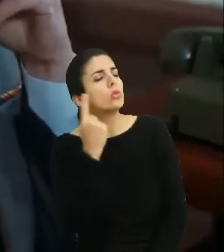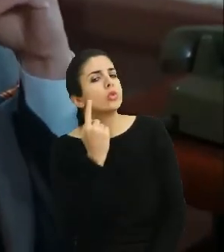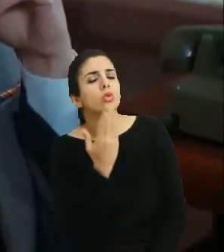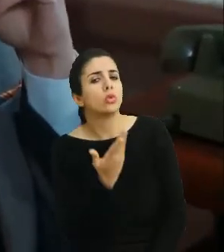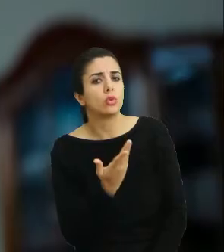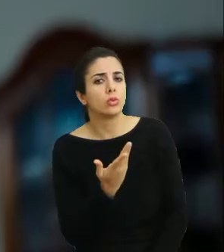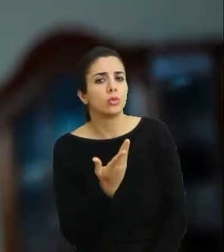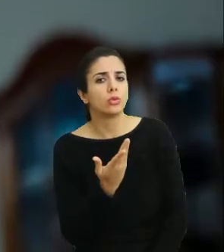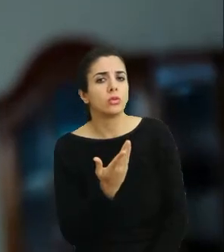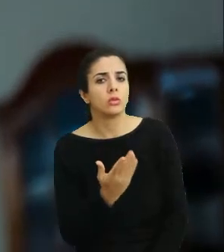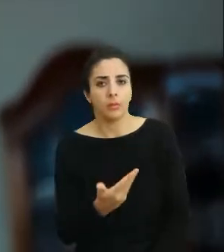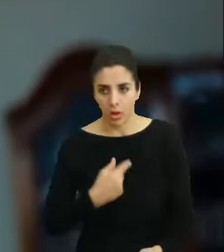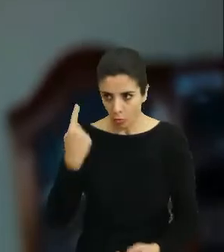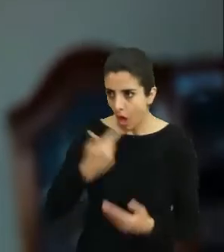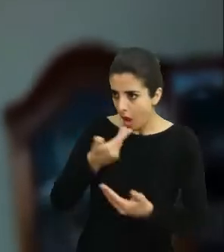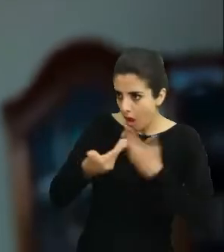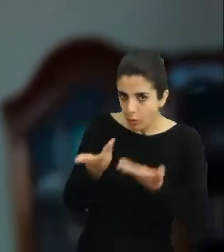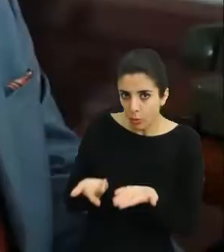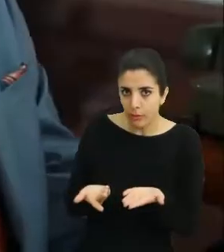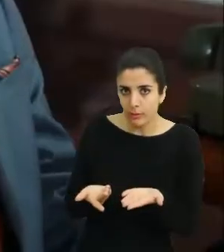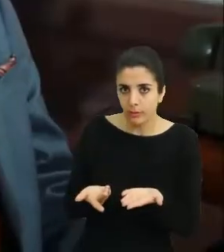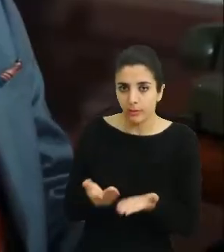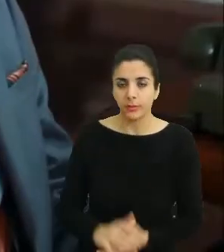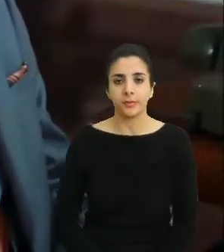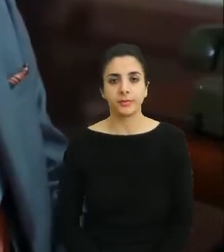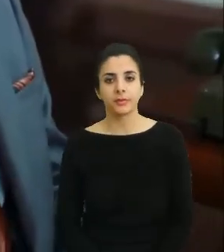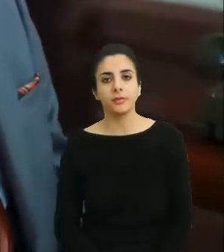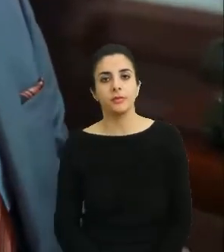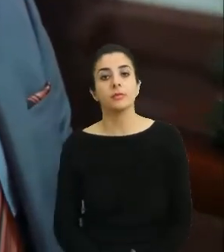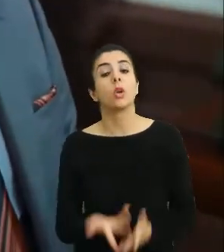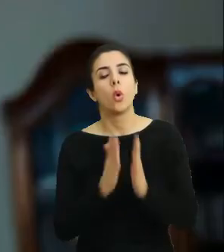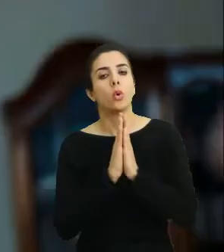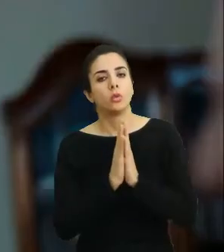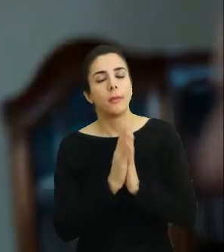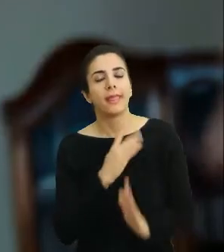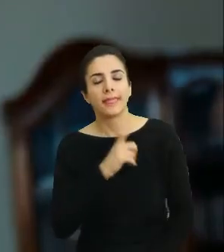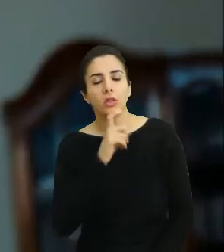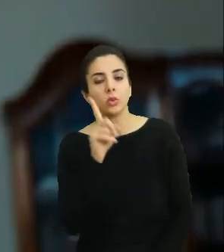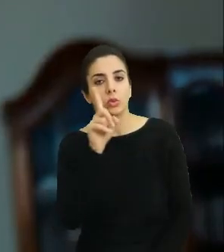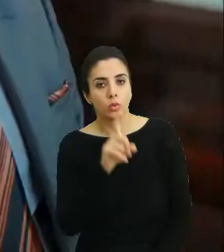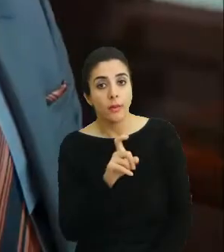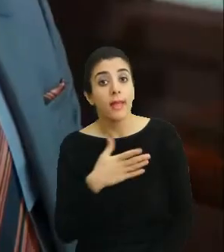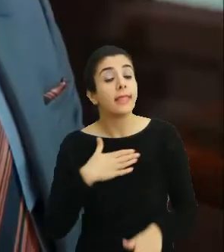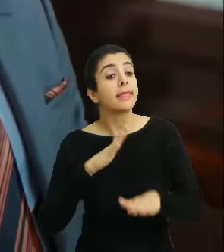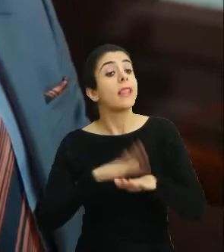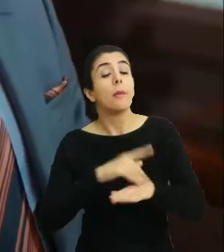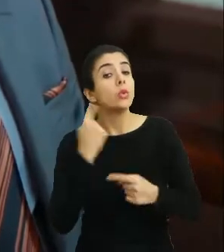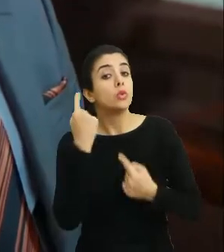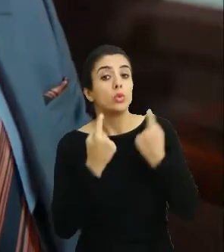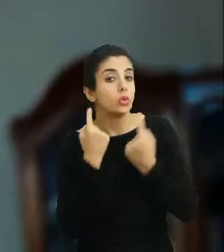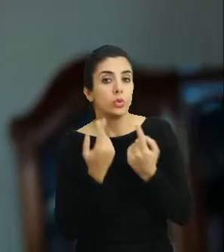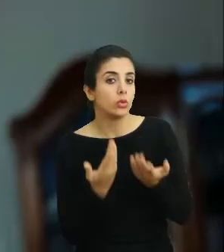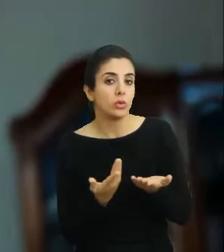düşünüyorsunuz müdür bey? Düşündüğümü söylüyorum ya Adnan Bey. Yani özür dilerim yanlış sordum. Yani ne yapmayı